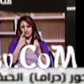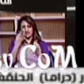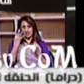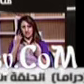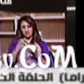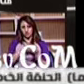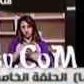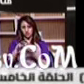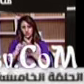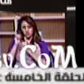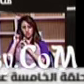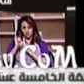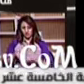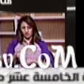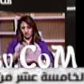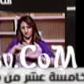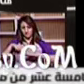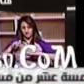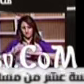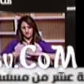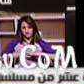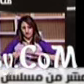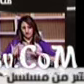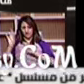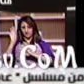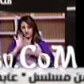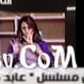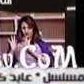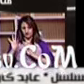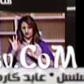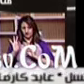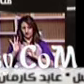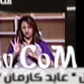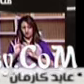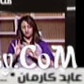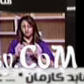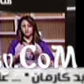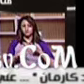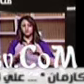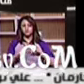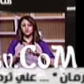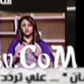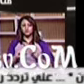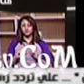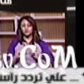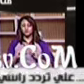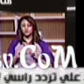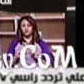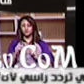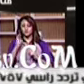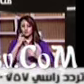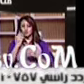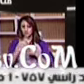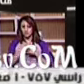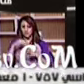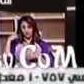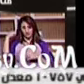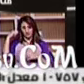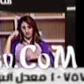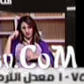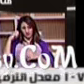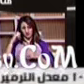ان هناك بعض القضاء الذين كانوا منتدبين لدى جهات معينه وبالذات القضاه الذين كانوا منتدبين لدى جهاد الرئاسه